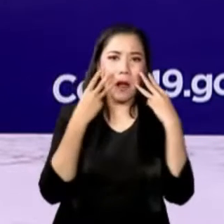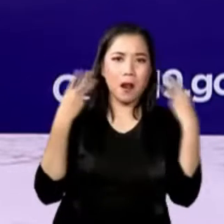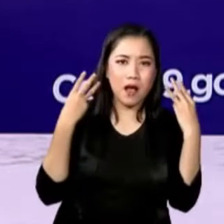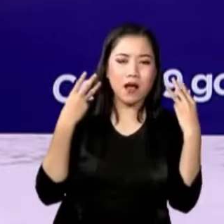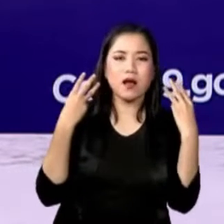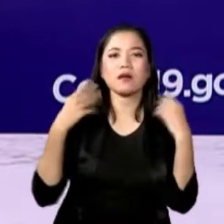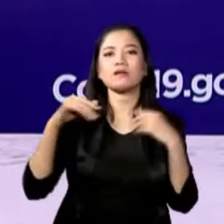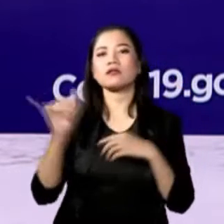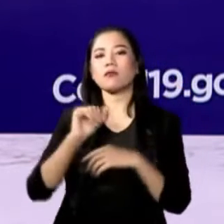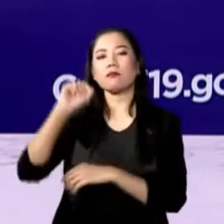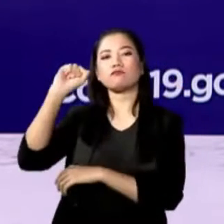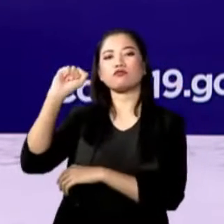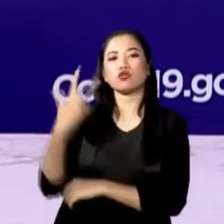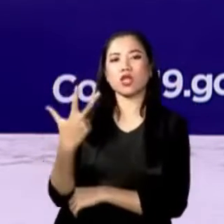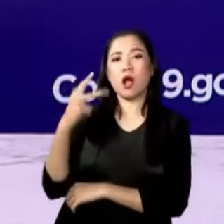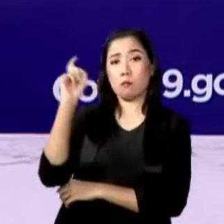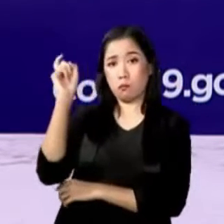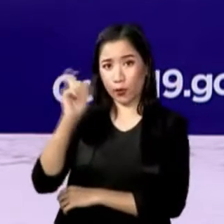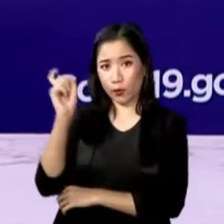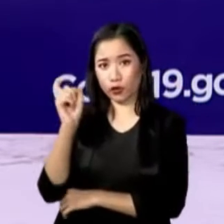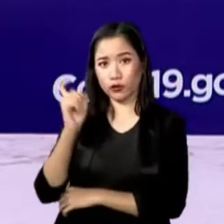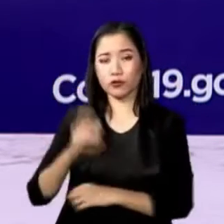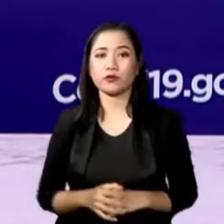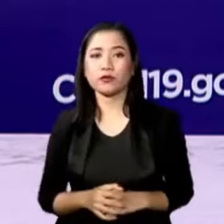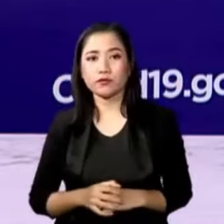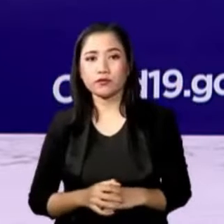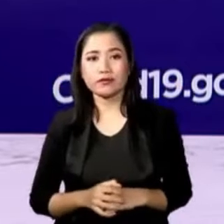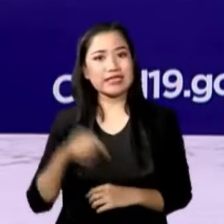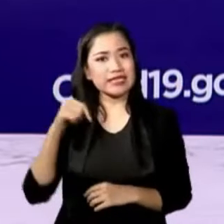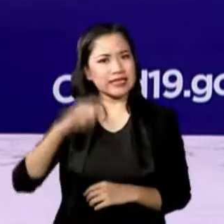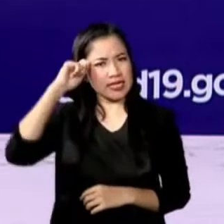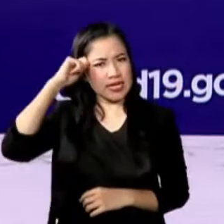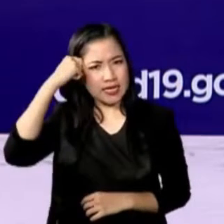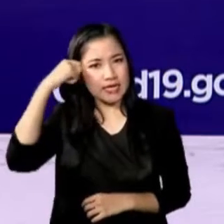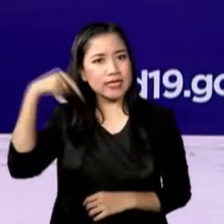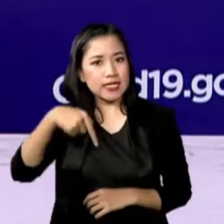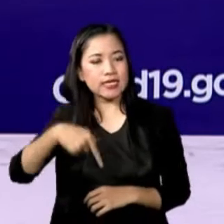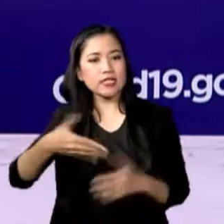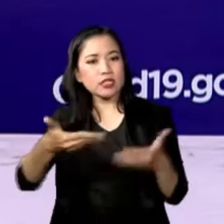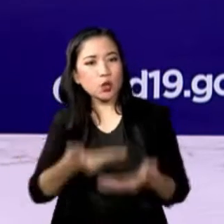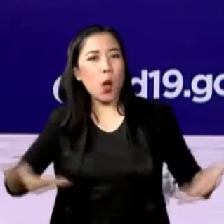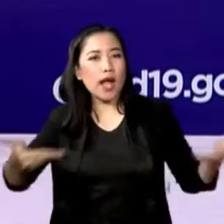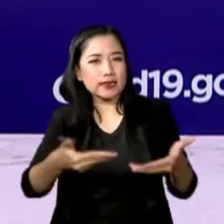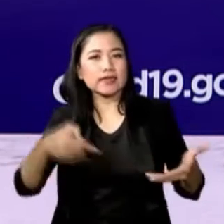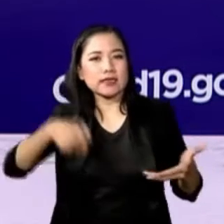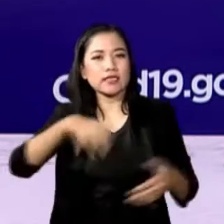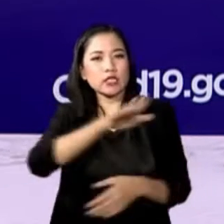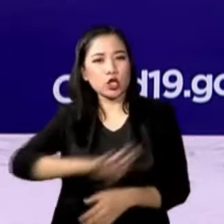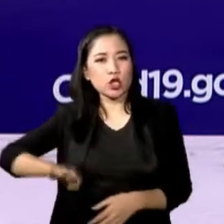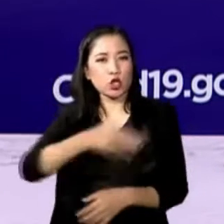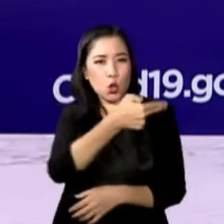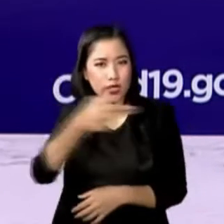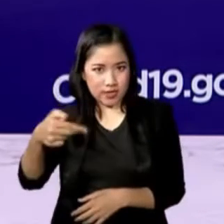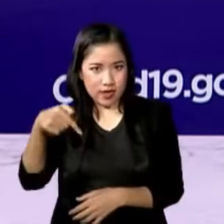dan Puncak Bogor. Hal ini mengingatkan secara geografis dan geologis, Indonesia ini